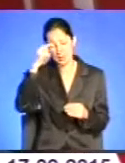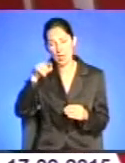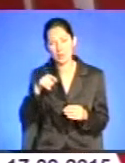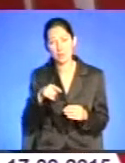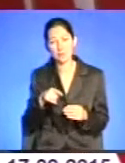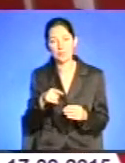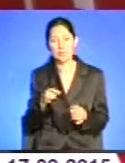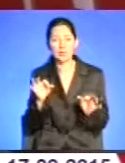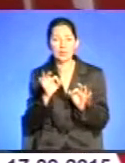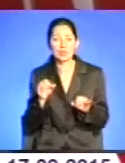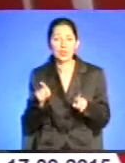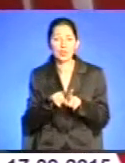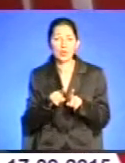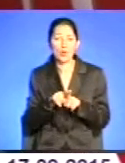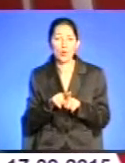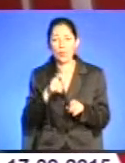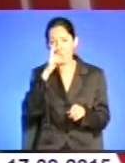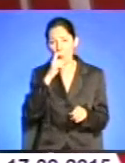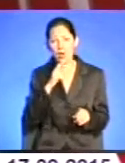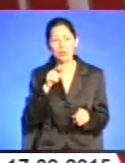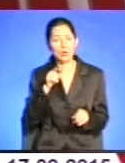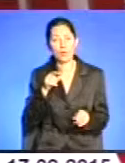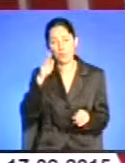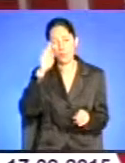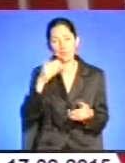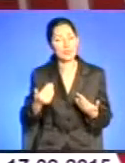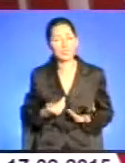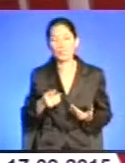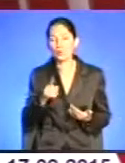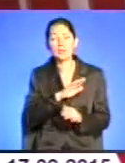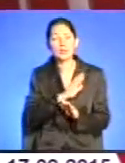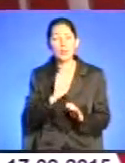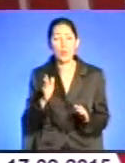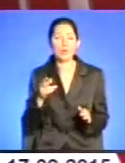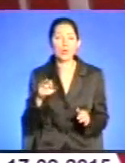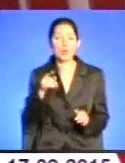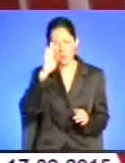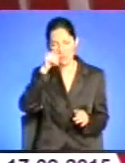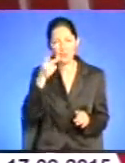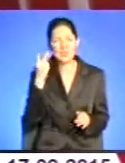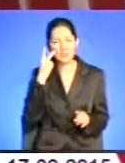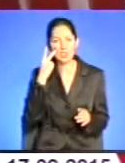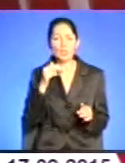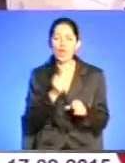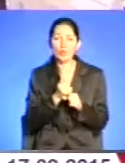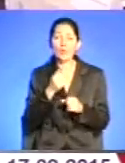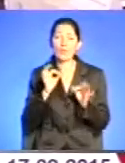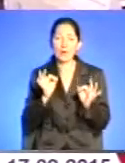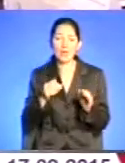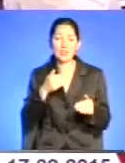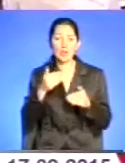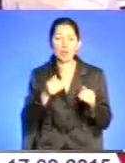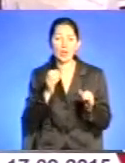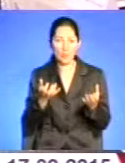нічого такого поганого в його житті не було, він завжди робив правильні кроки, приймав правильні рішення. До